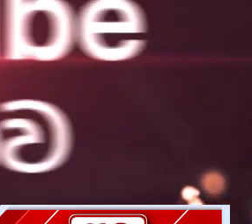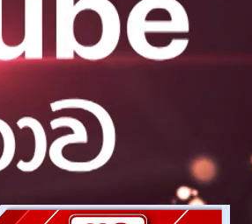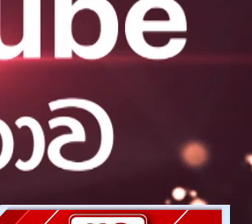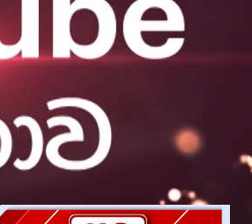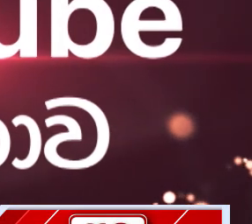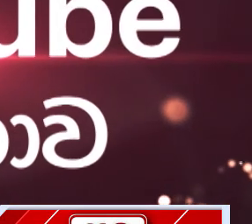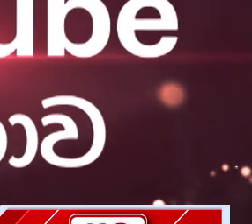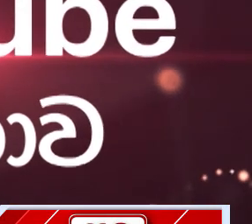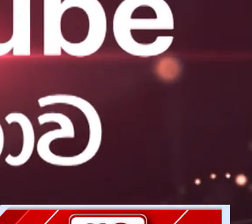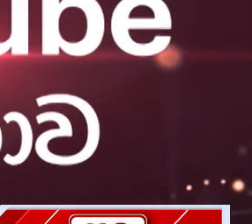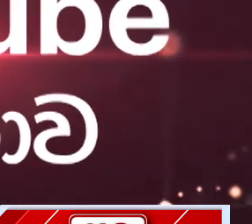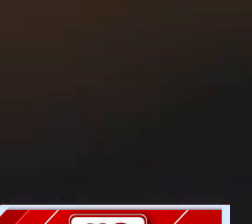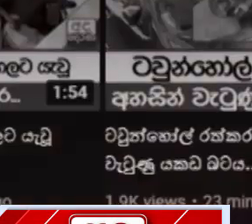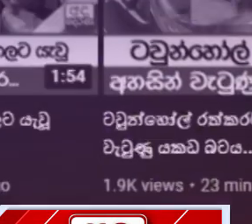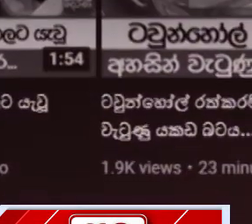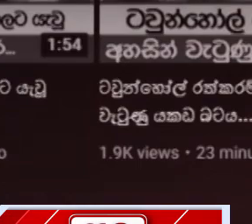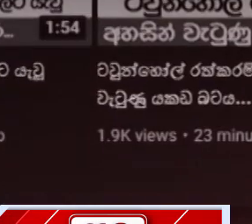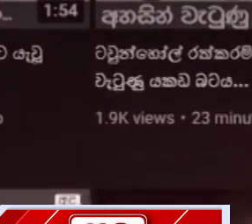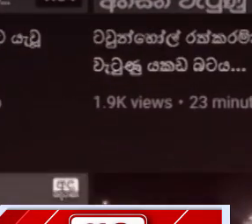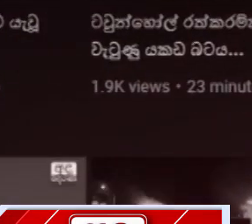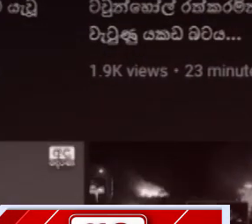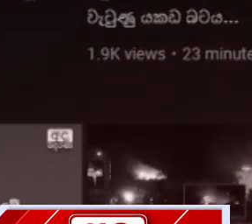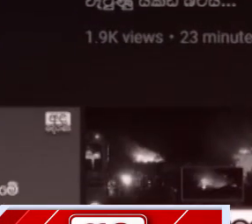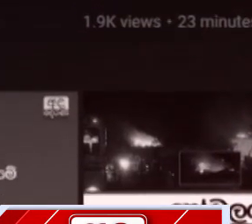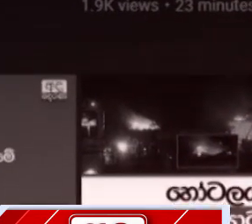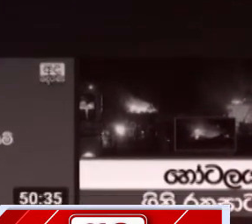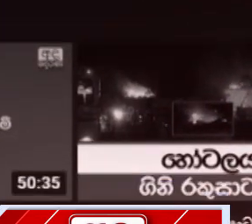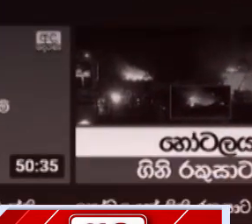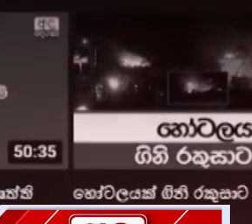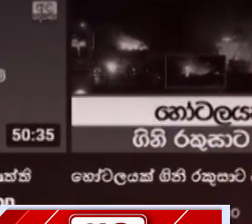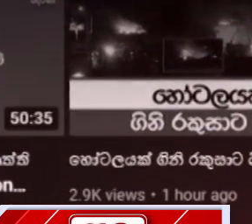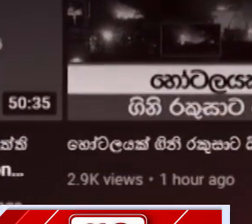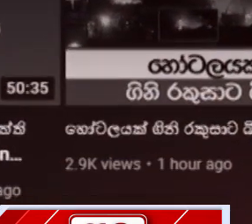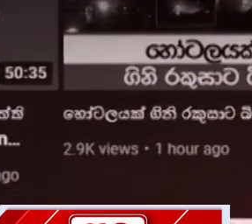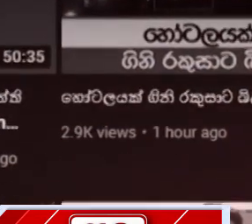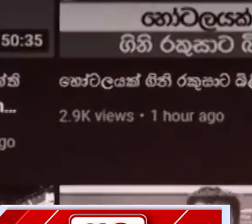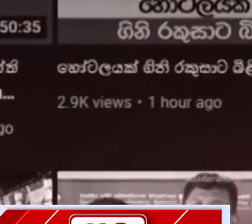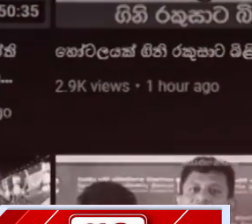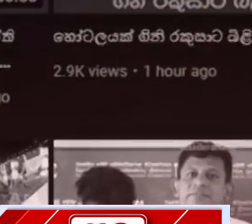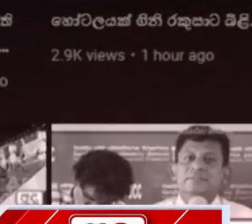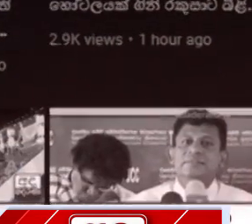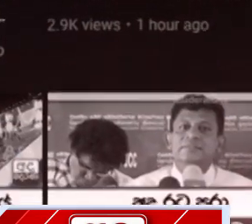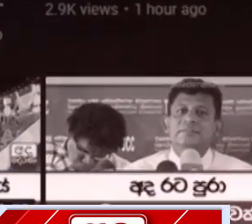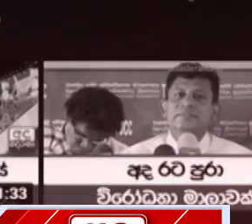දෙරණ YouTube නාලිකාව YouTube අද දෙරණ දැන්ම subscribe කරන්න.